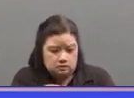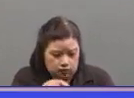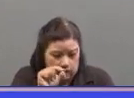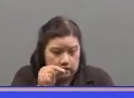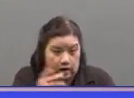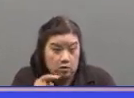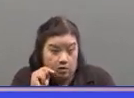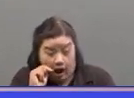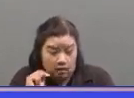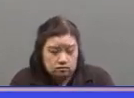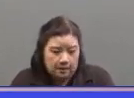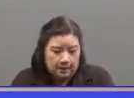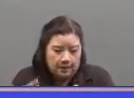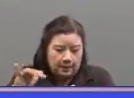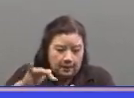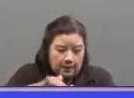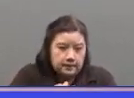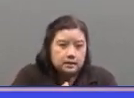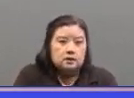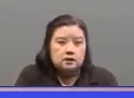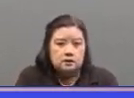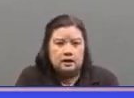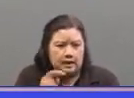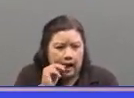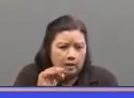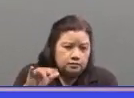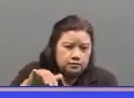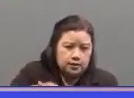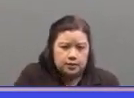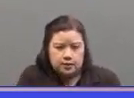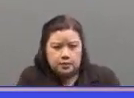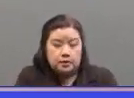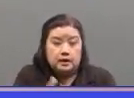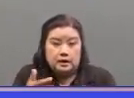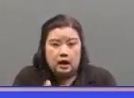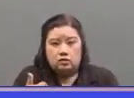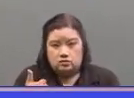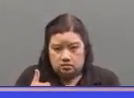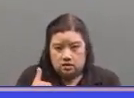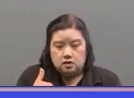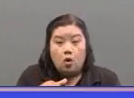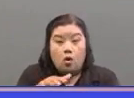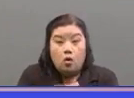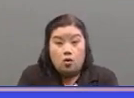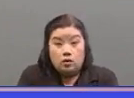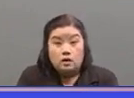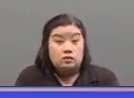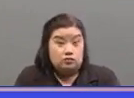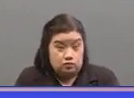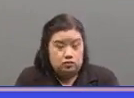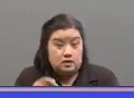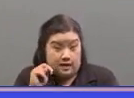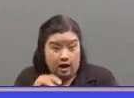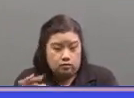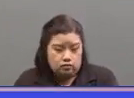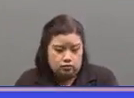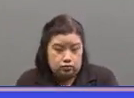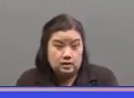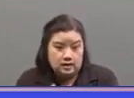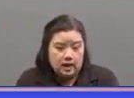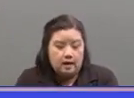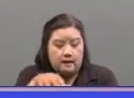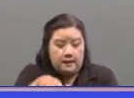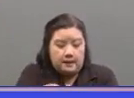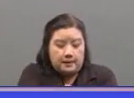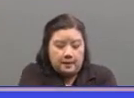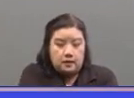าฬนะคะท่านมีการเตรียมความพร้อมตั้งแต่ก่อนช่วงนี้แล้วนะคะเพราะว่าจังหวัดบึงกาฬเนี่ยมีฝน